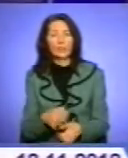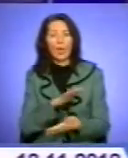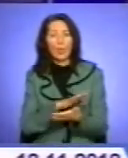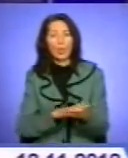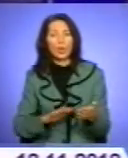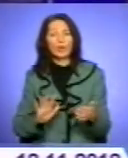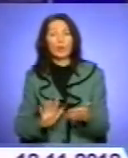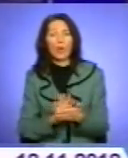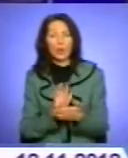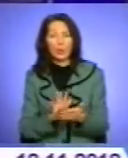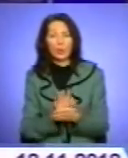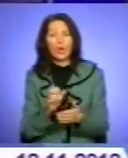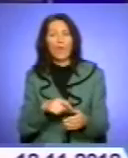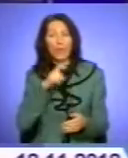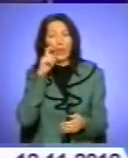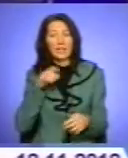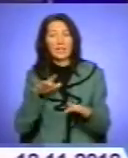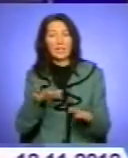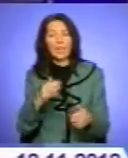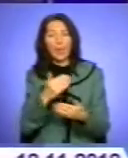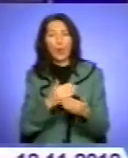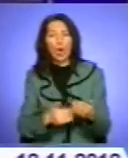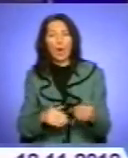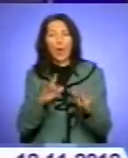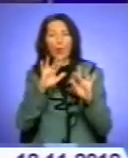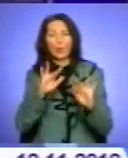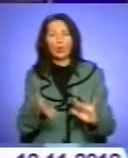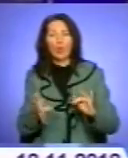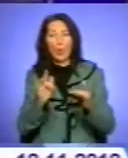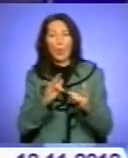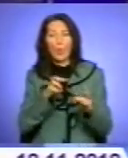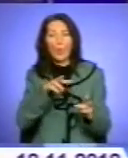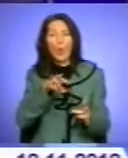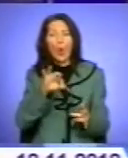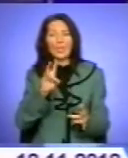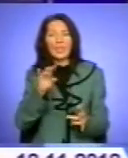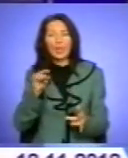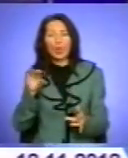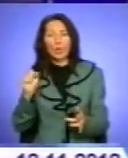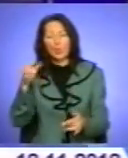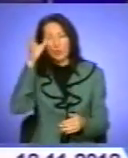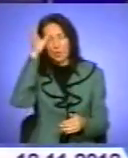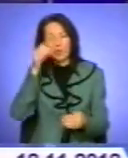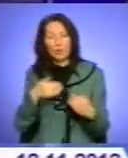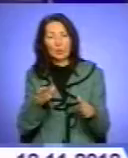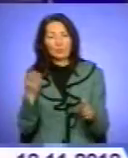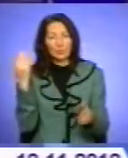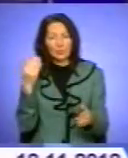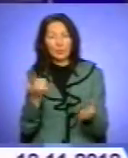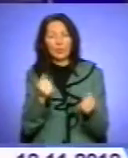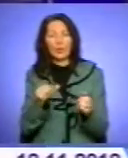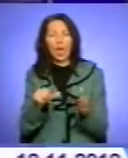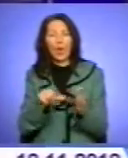Продовжуємо випуск. В Україні діє програма комп'ютерного моніторингу знань випускників. Торік у ній взяли участь 3 тисячі дітей.